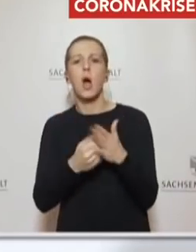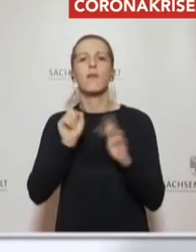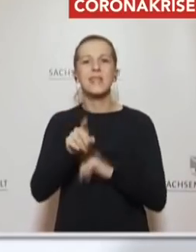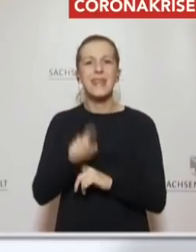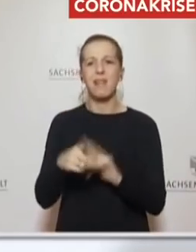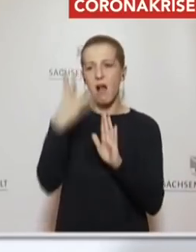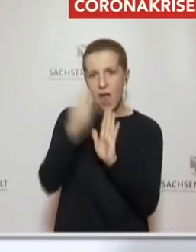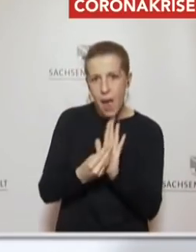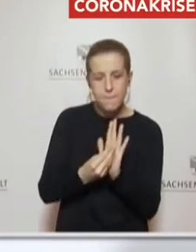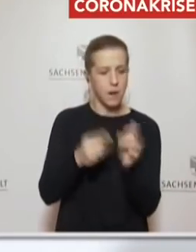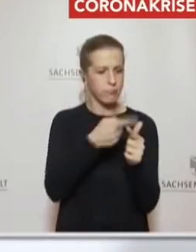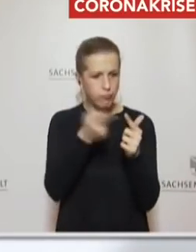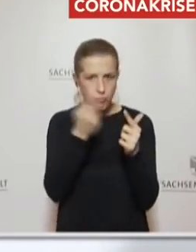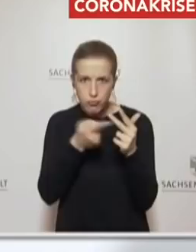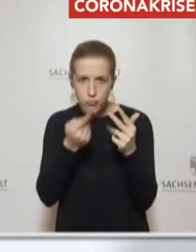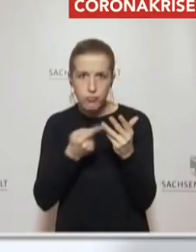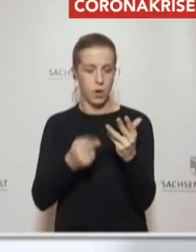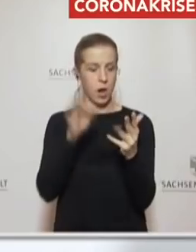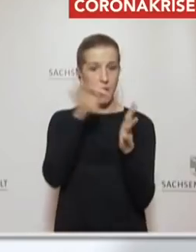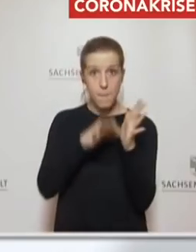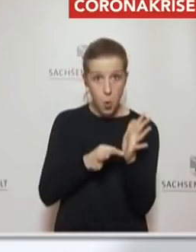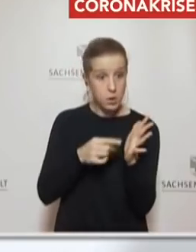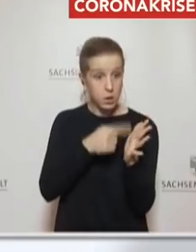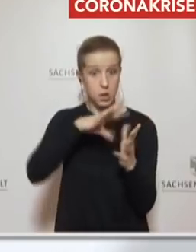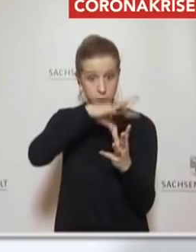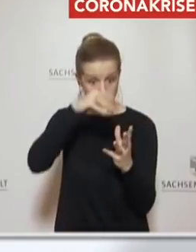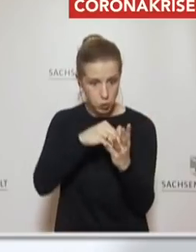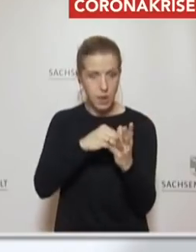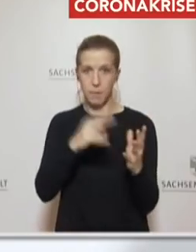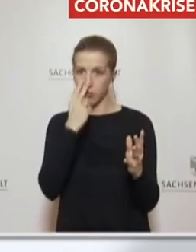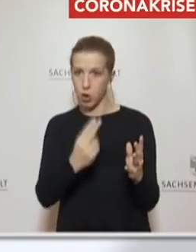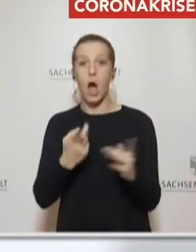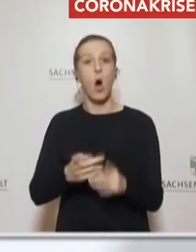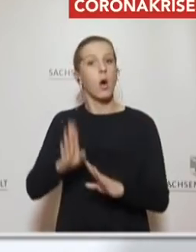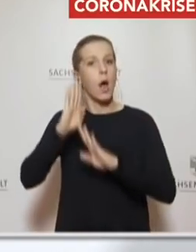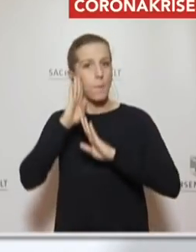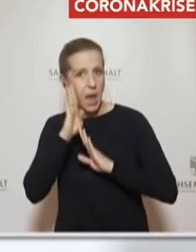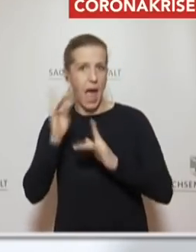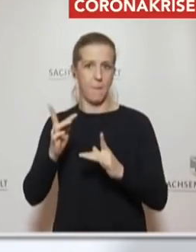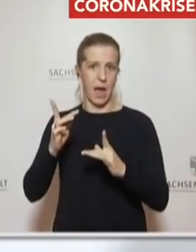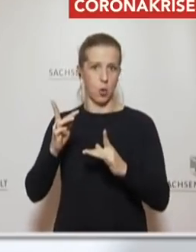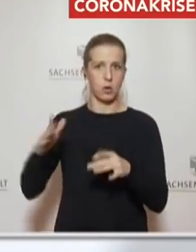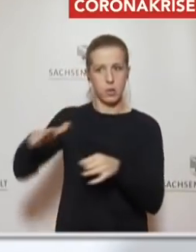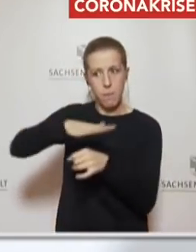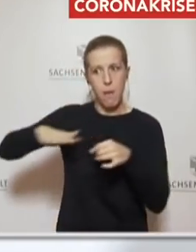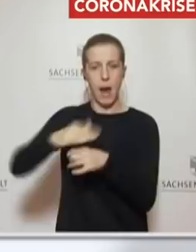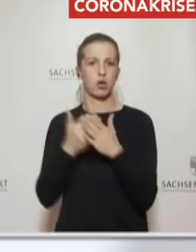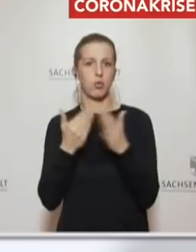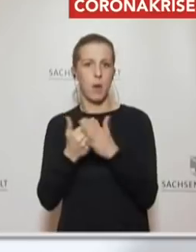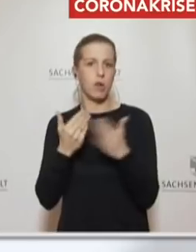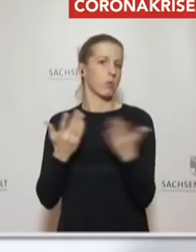technischen Möglichkeiten, wir in bestimmten Bereichen des Beherbergungswesens, Ferienwohnungen zum Beispiel,